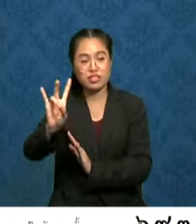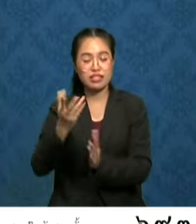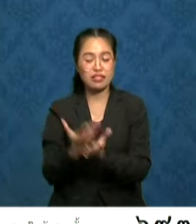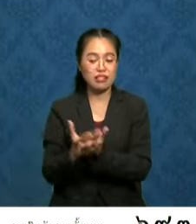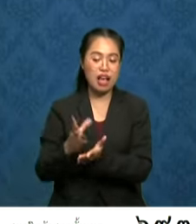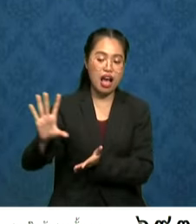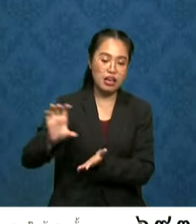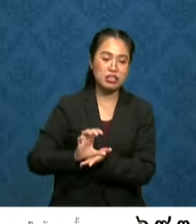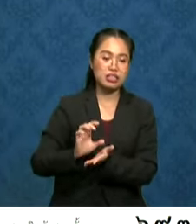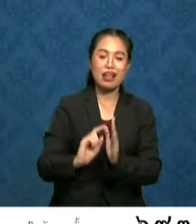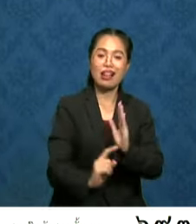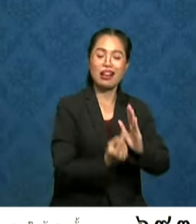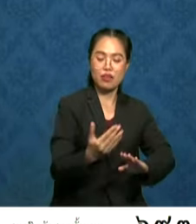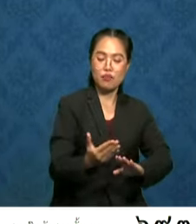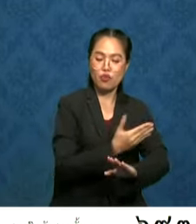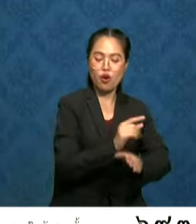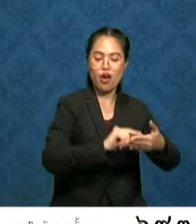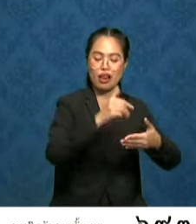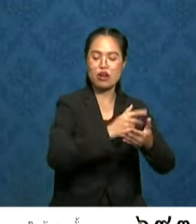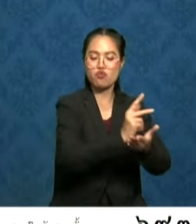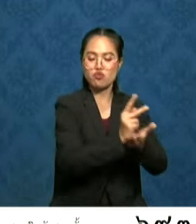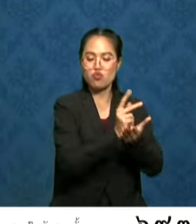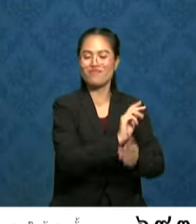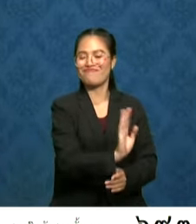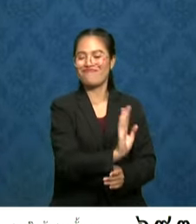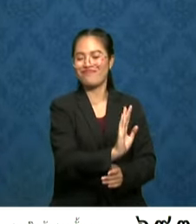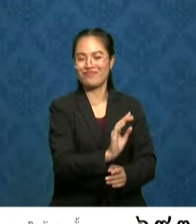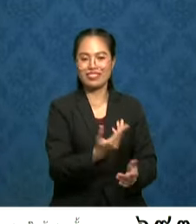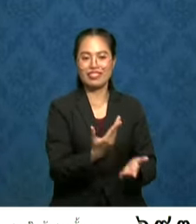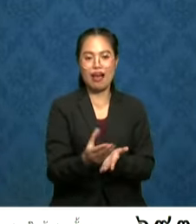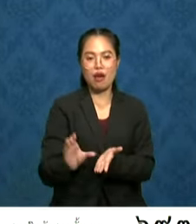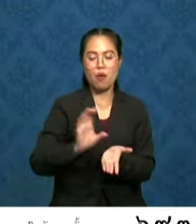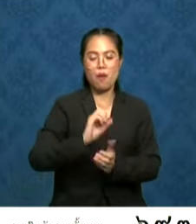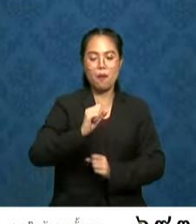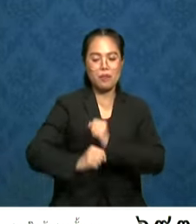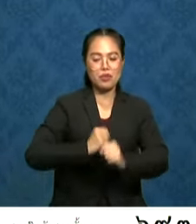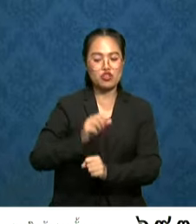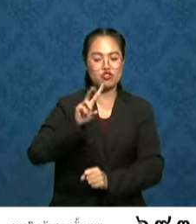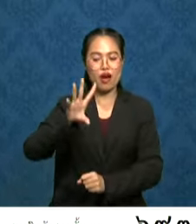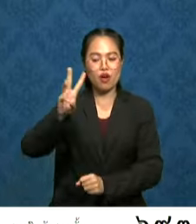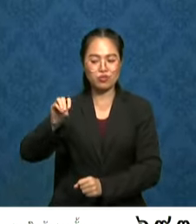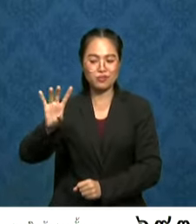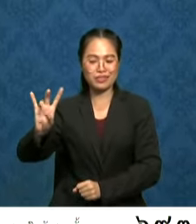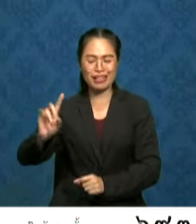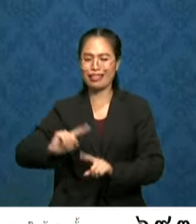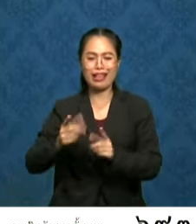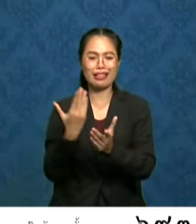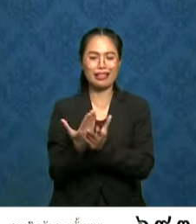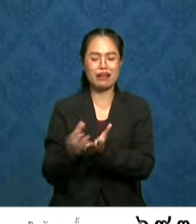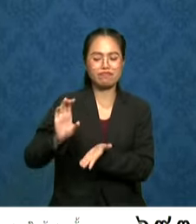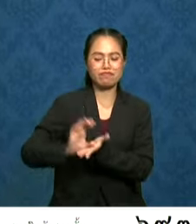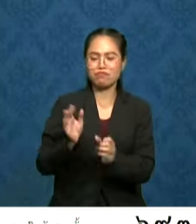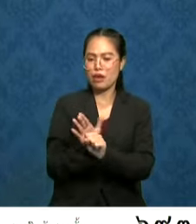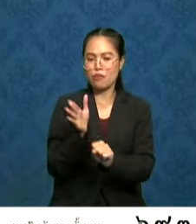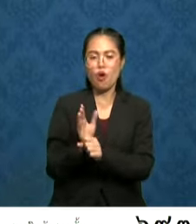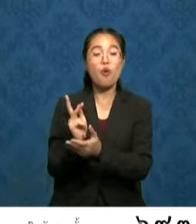เงินค่ะเริ่มต้นจากก่อนเลือกตั้งนะคะบอกไม่กู้ไม่กู้ไม่กู้นะคะก็คือใช้งบประมาณปี 67แต่ปรากฏว่าเงินไม่พอค่ะรอหนังก็เลยเปลี่ยนมากู้